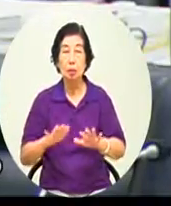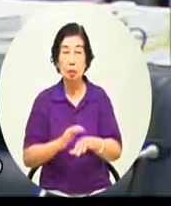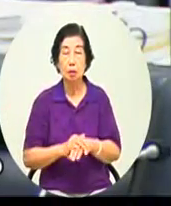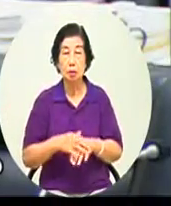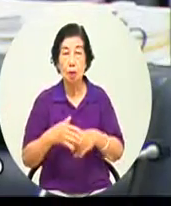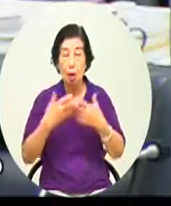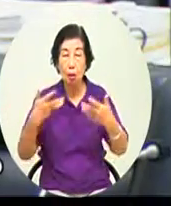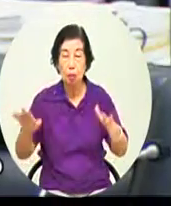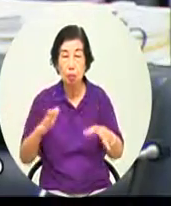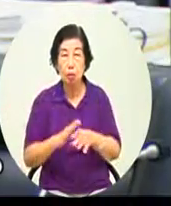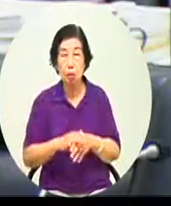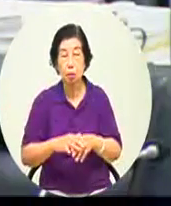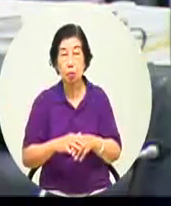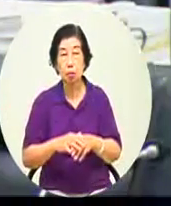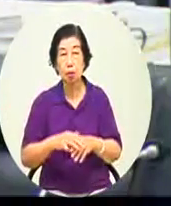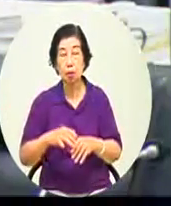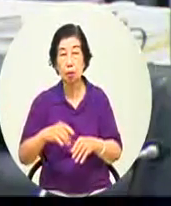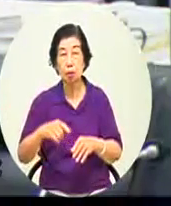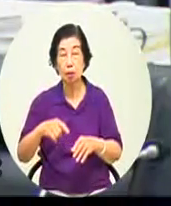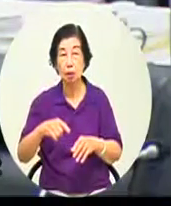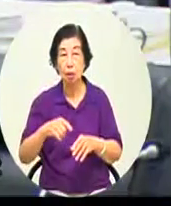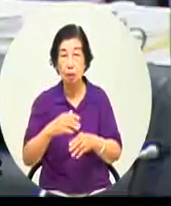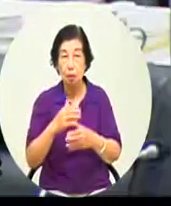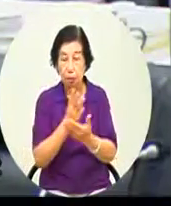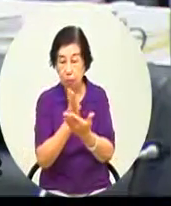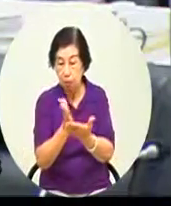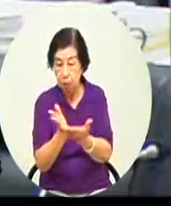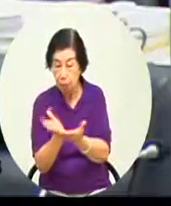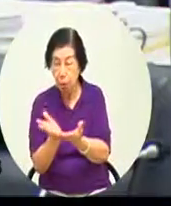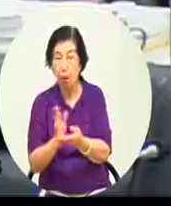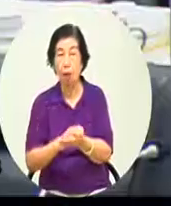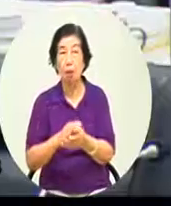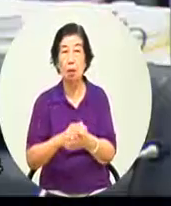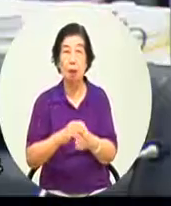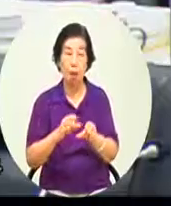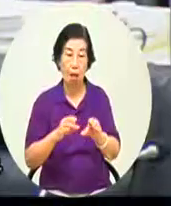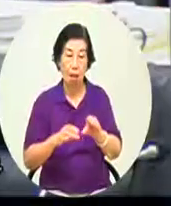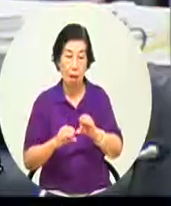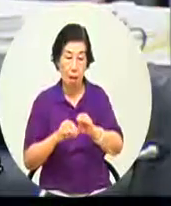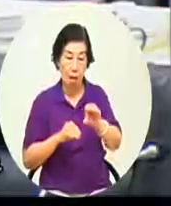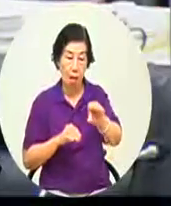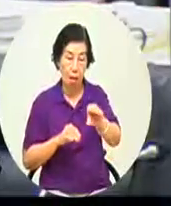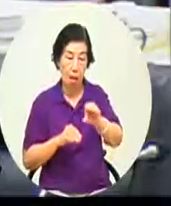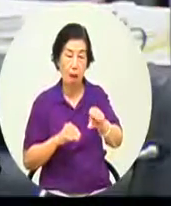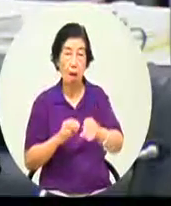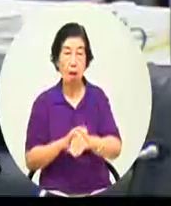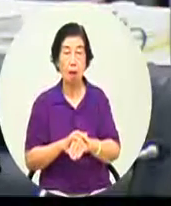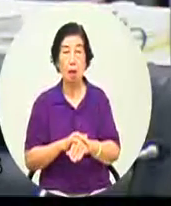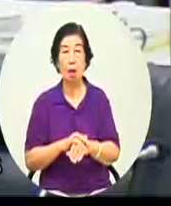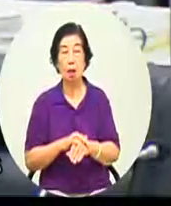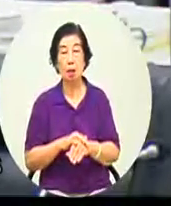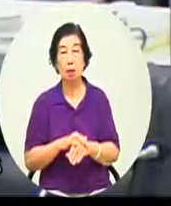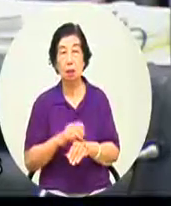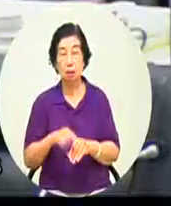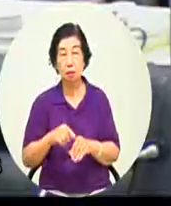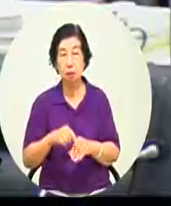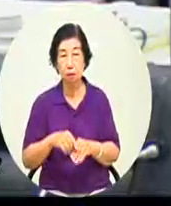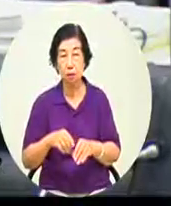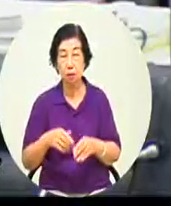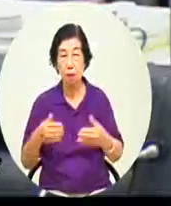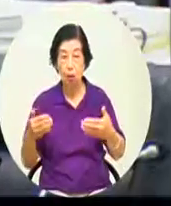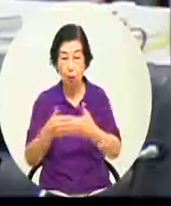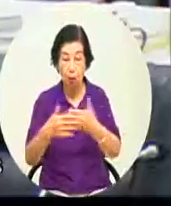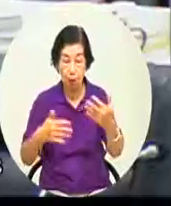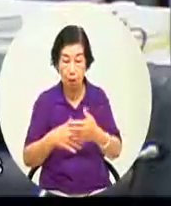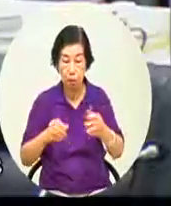的 Uber 一样，那我们的消费者怎么分辨？然后交通部又呼吁大家，你大家尽量吼，不好意思 Uber